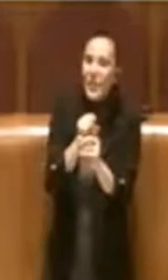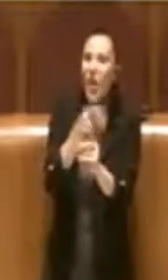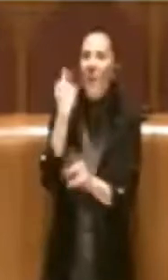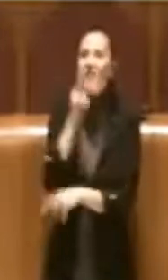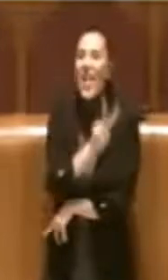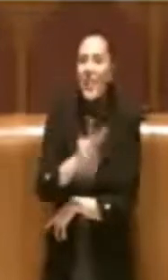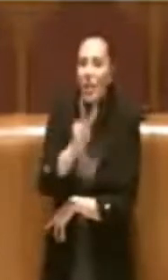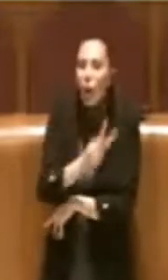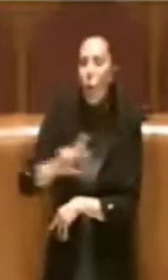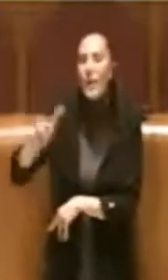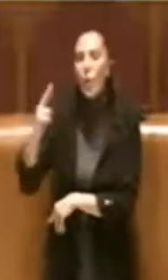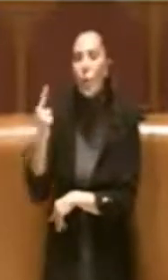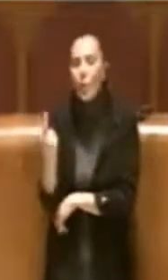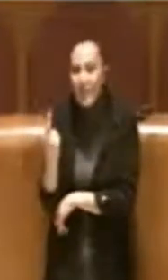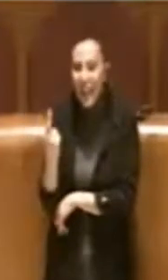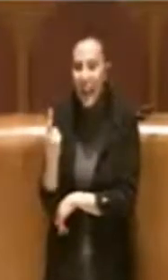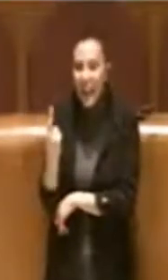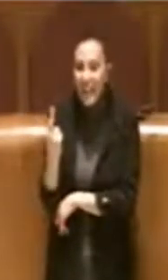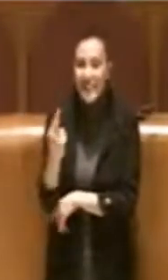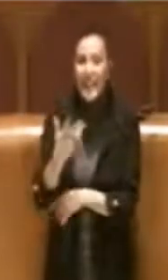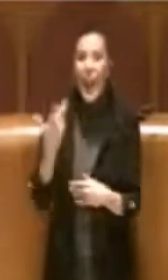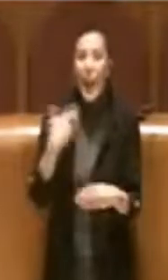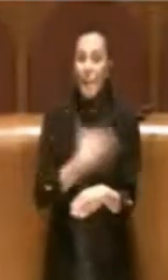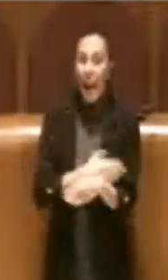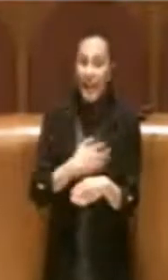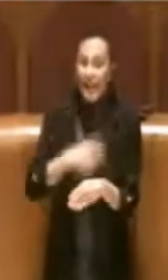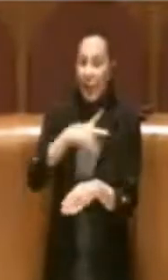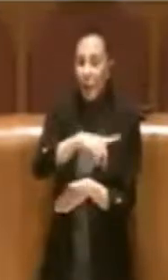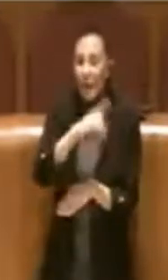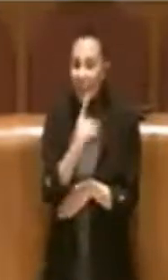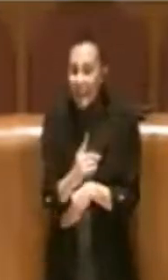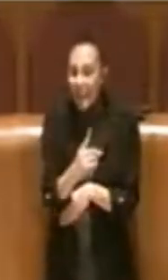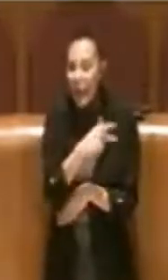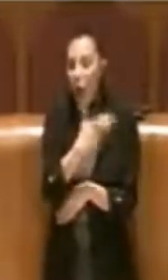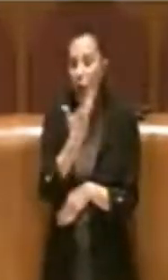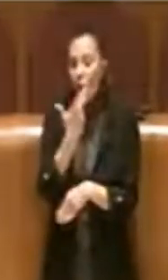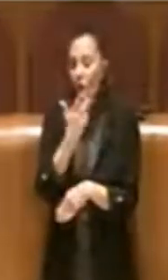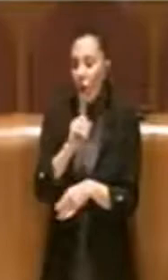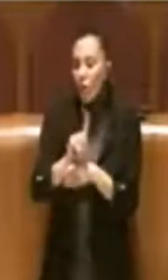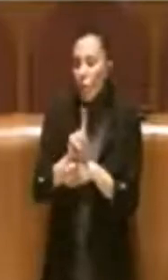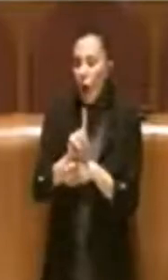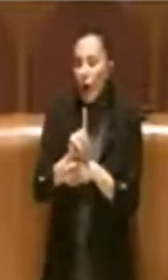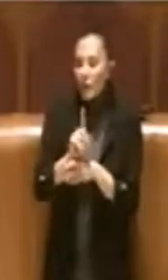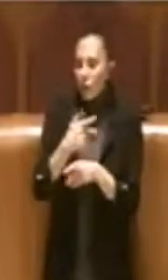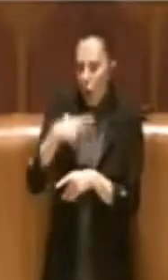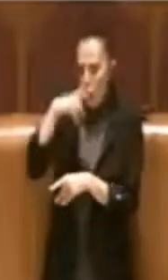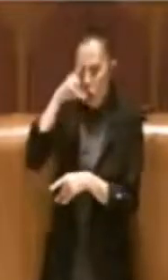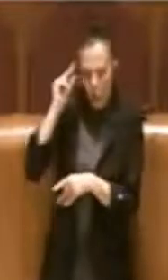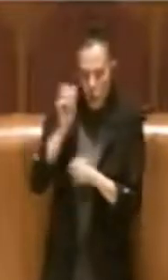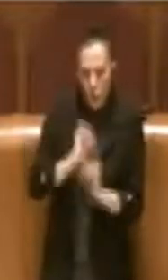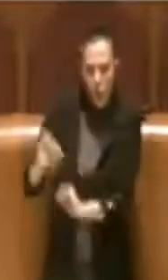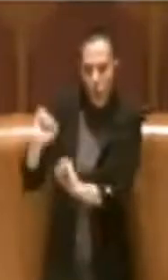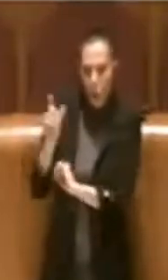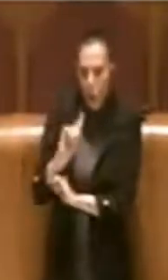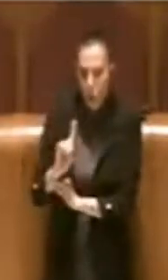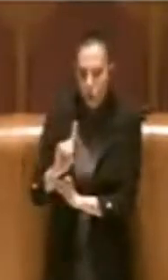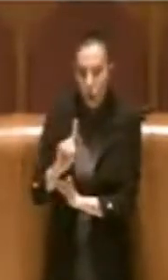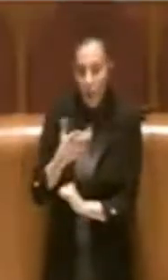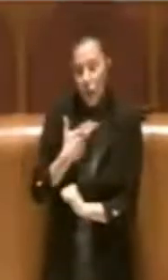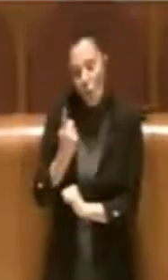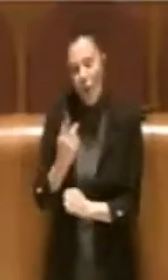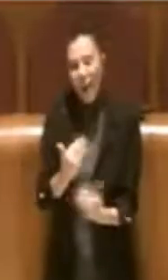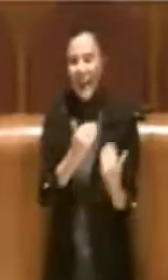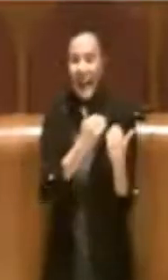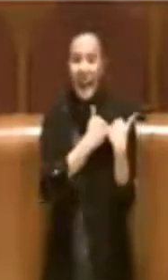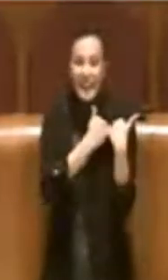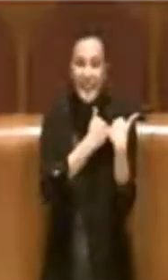a Rutelli, quindi di fatto, salvo che il Partito Democratico non voglia disconoscere insomma queste figure, sicuramente una responsabilità,